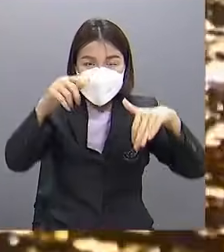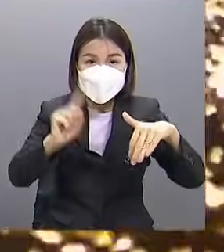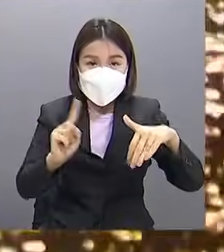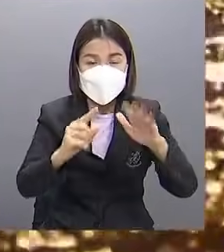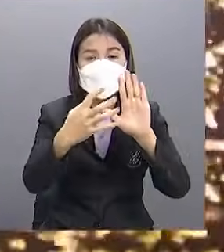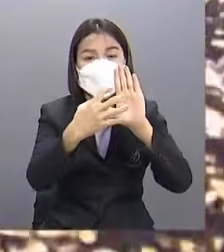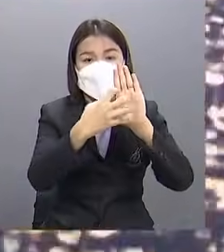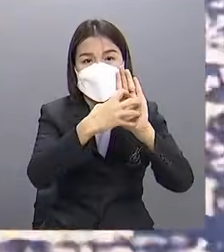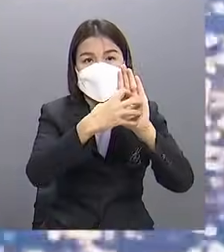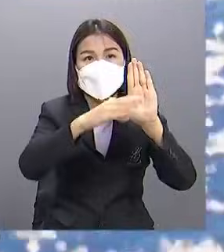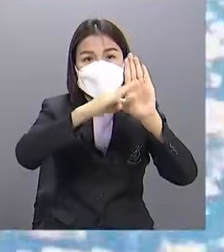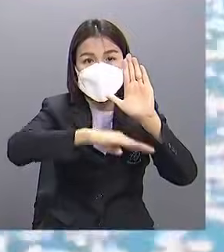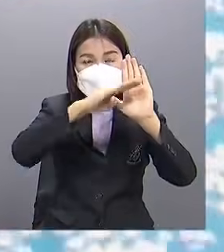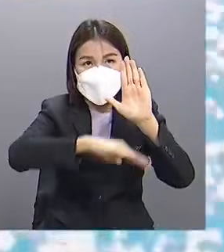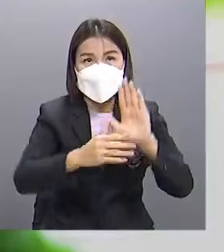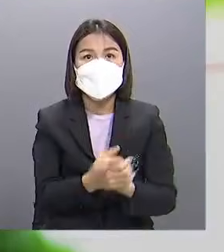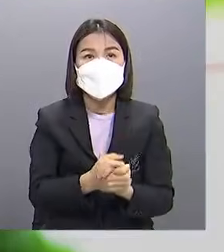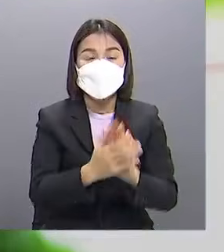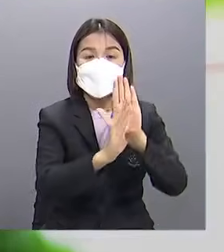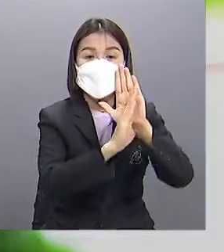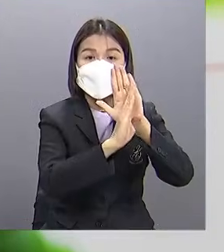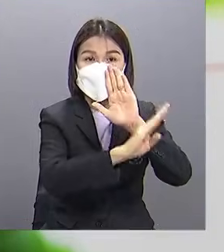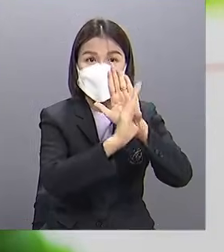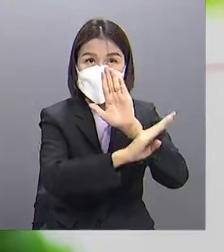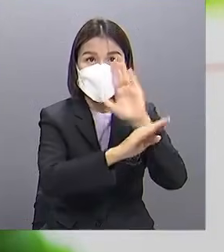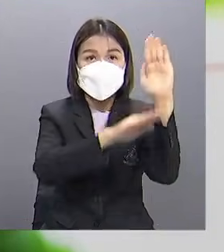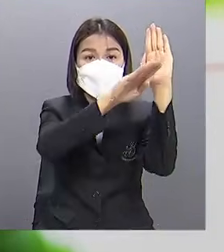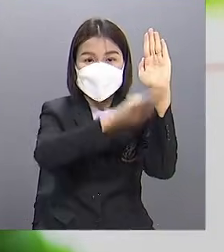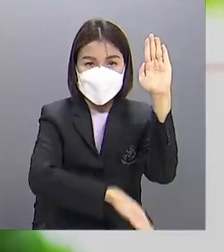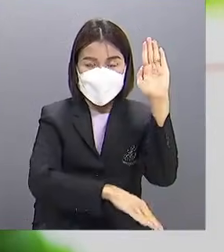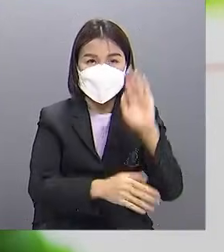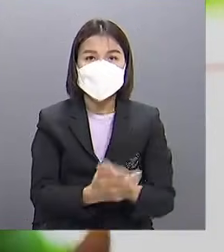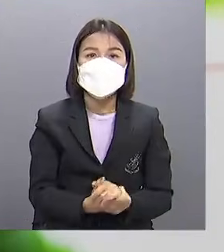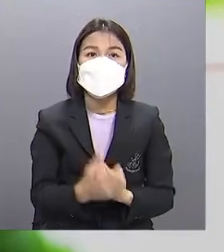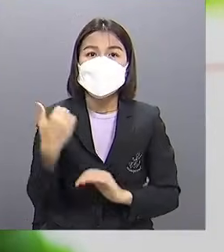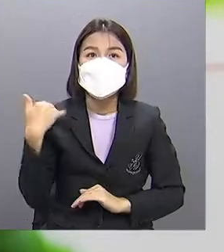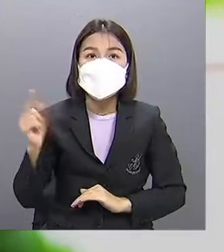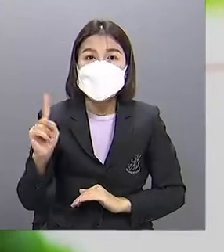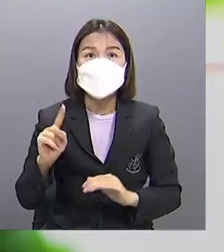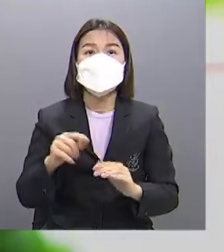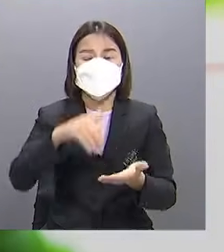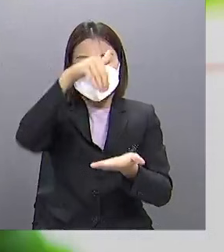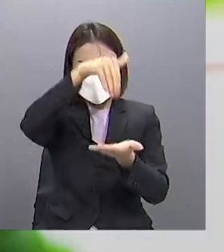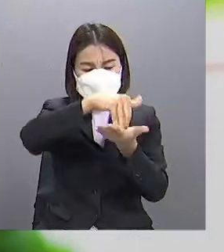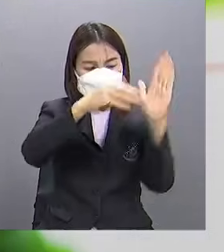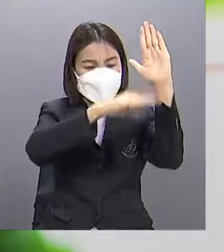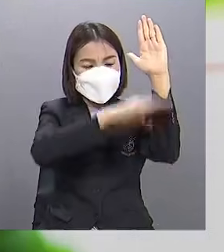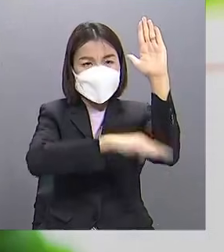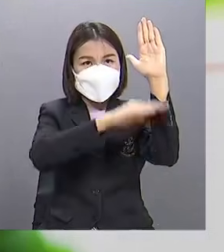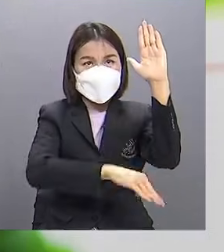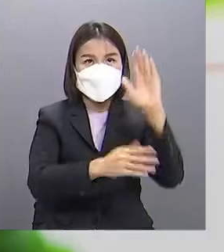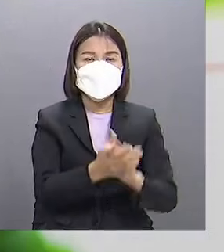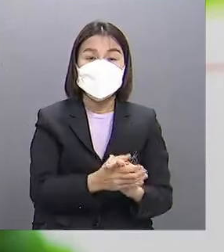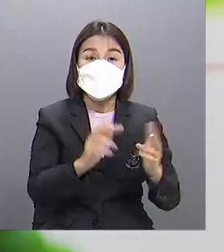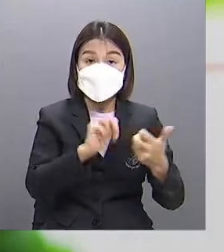นะครับภาคตะวันออกและก็ภาคใต้นะความเสี่ยงสูงสุดอยู่ที่ภาคใต้นะประกอบกับปรากฏลานิญาเนี่ยกำลังทวี